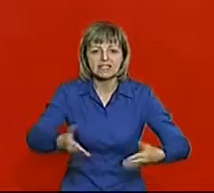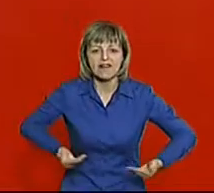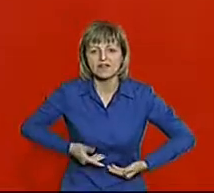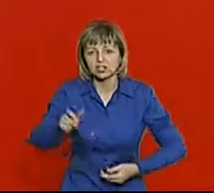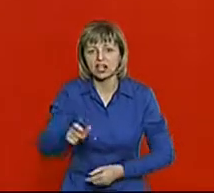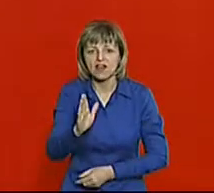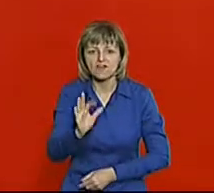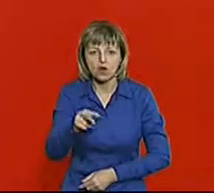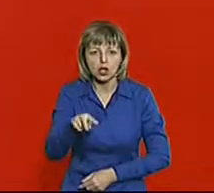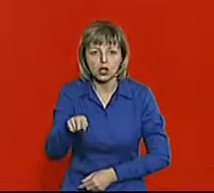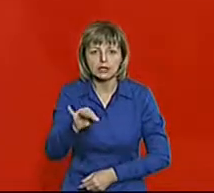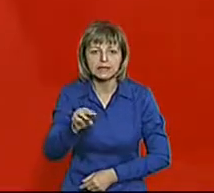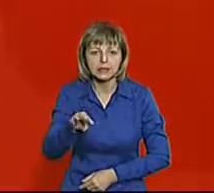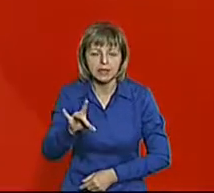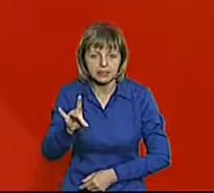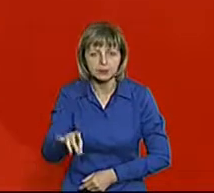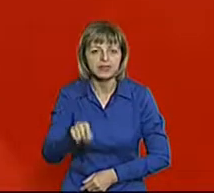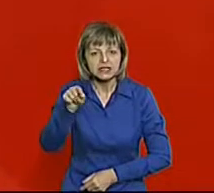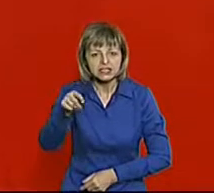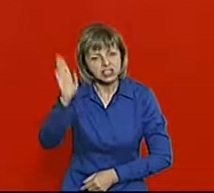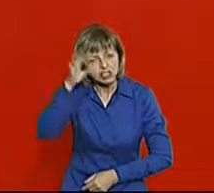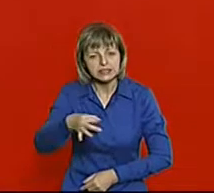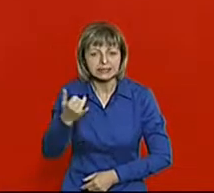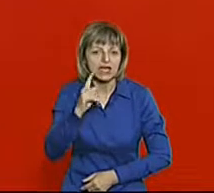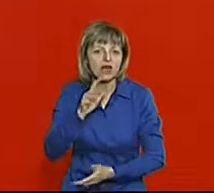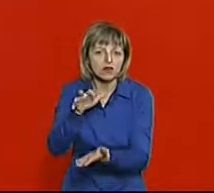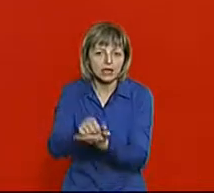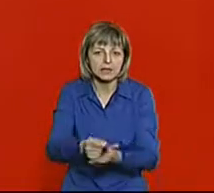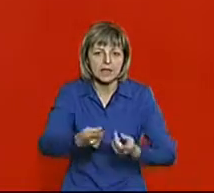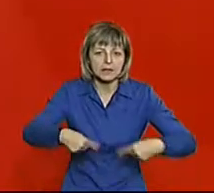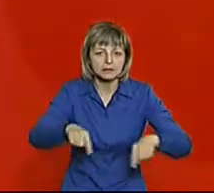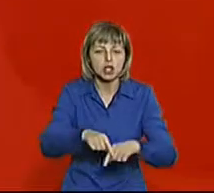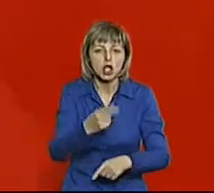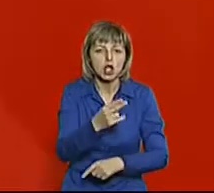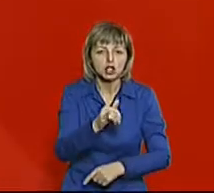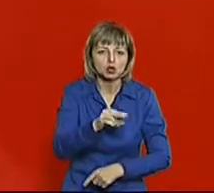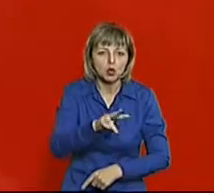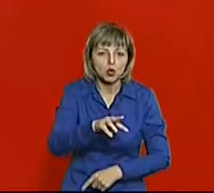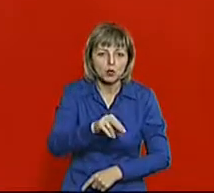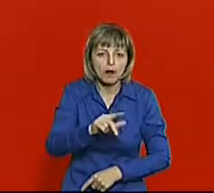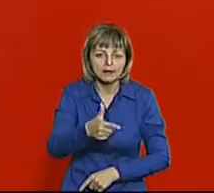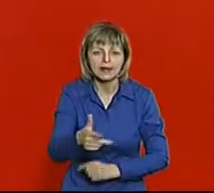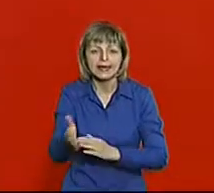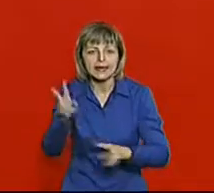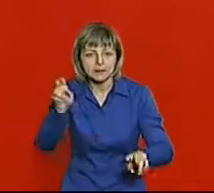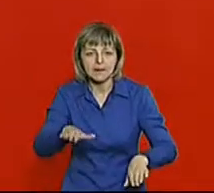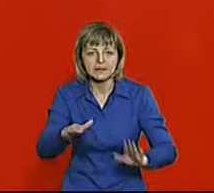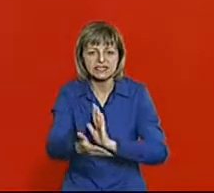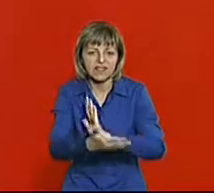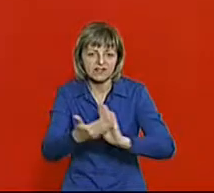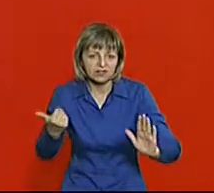житель Володимир Гламазда. Тамтешні ставки нині у оренді підприємства «Цуманьриба». Місцеві викликали поліцію